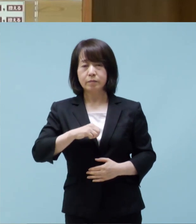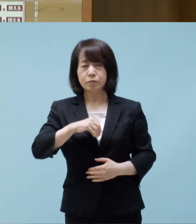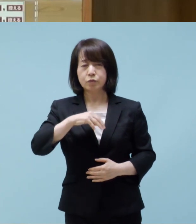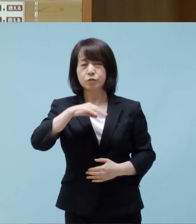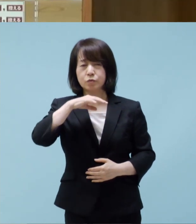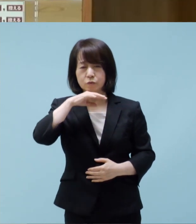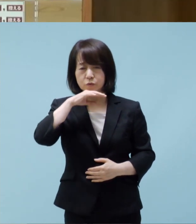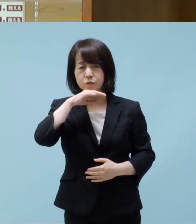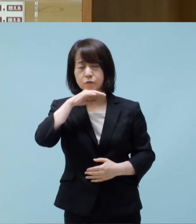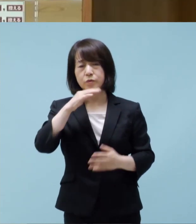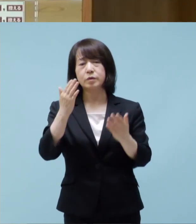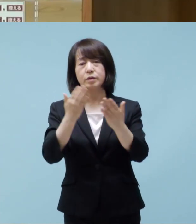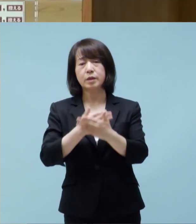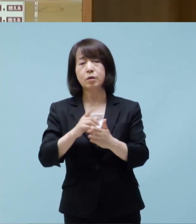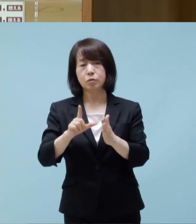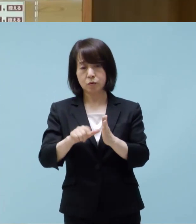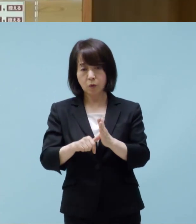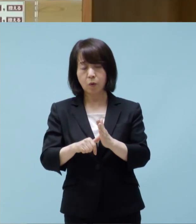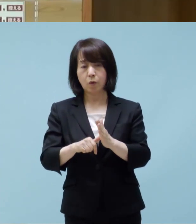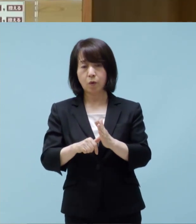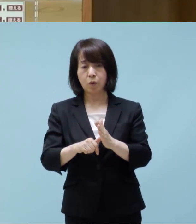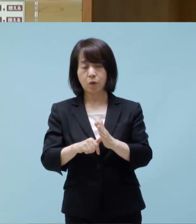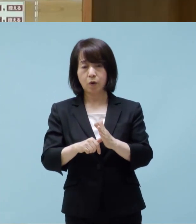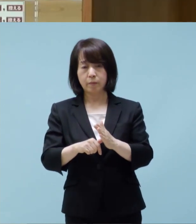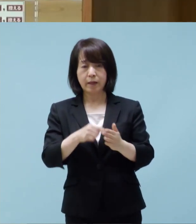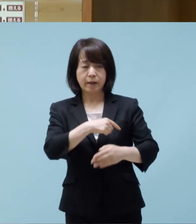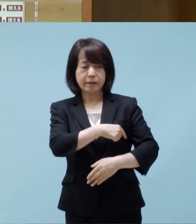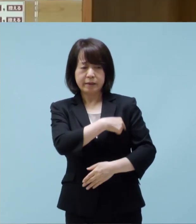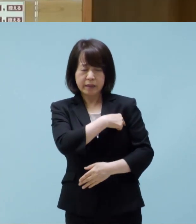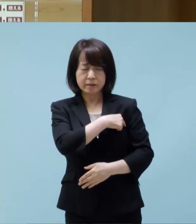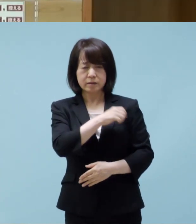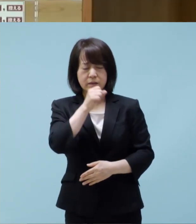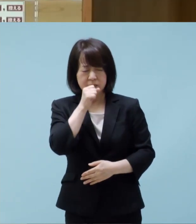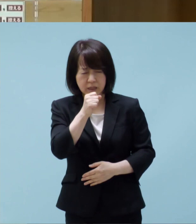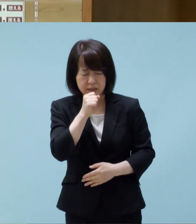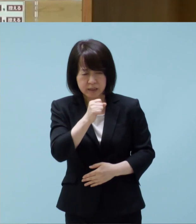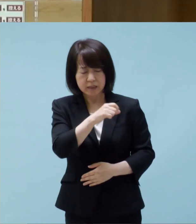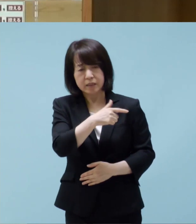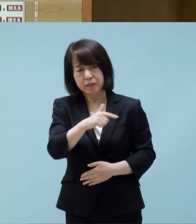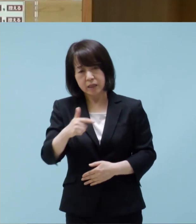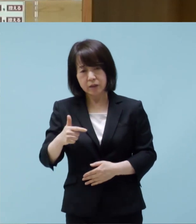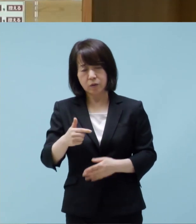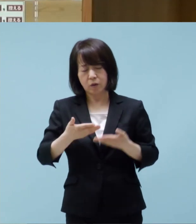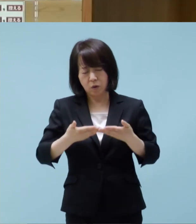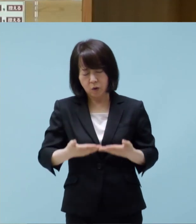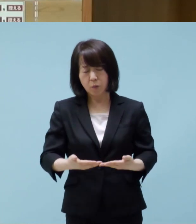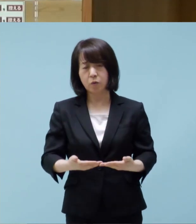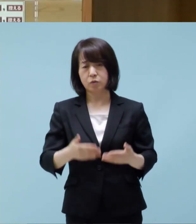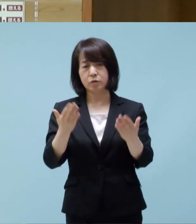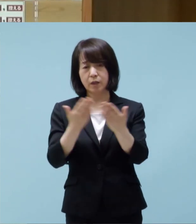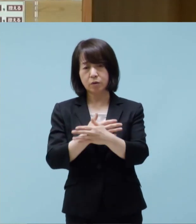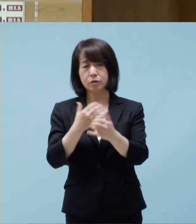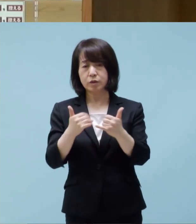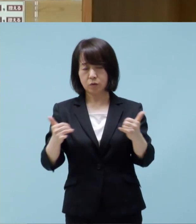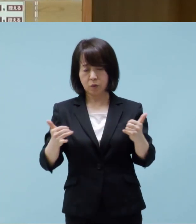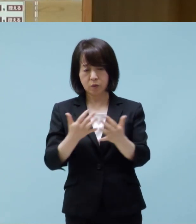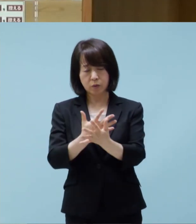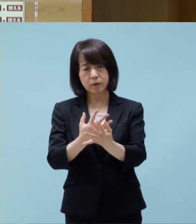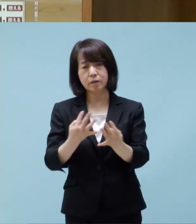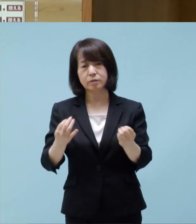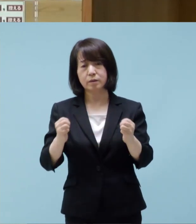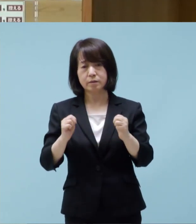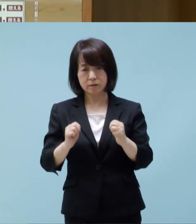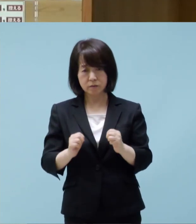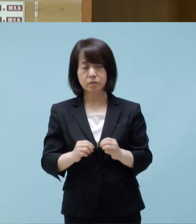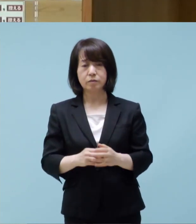ね、症状が重症化をされる、そういった方々も多くなります。またこの変